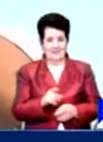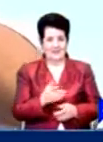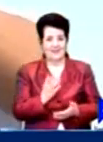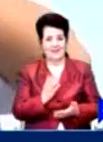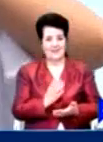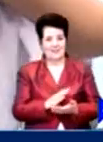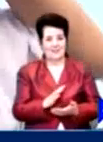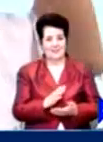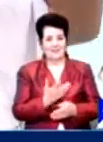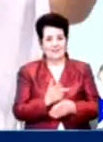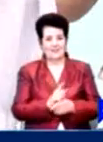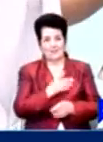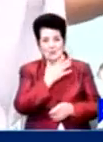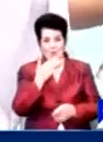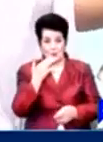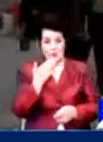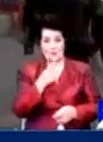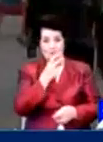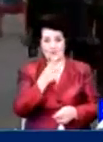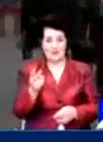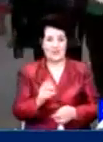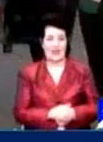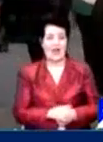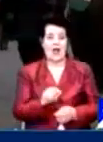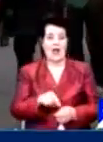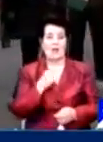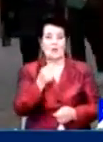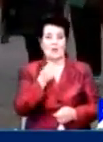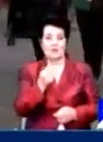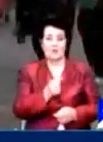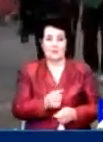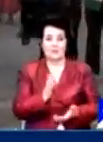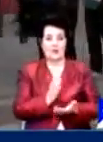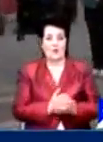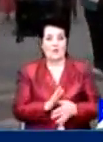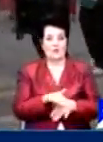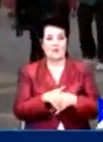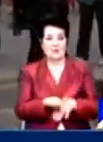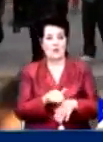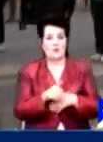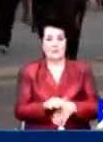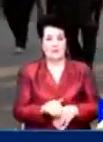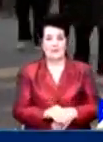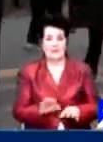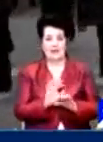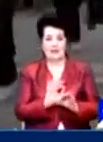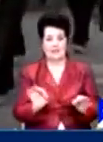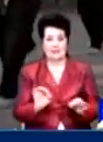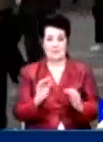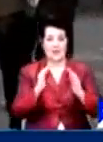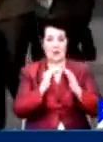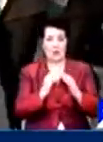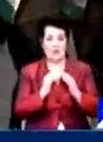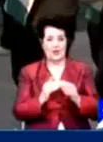este chiar frumos, văd tot evenimentul de aici, de la înălțime. Anul acesta, festivalul aduce o premieră, o demonstrație de free running pe